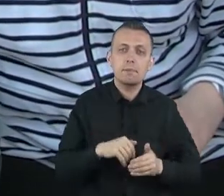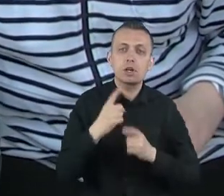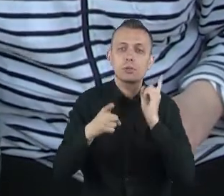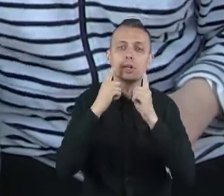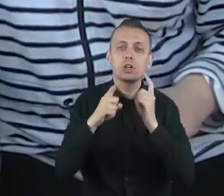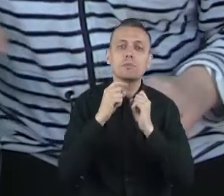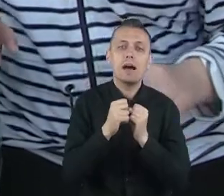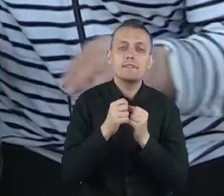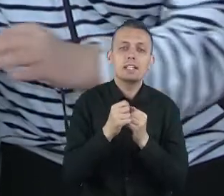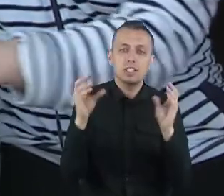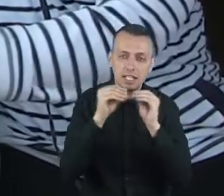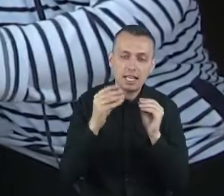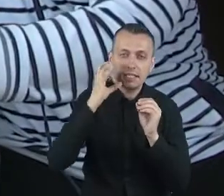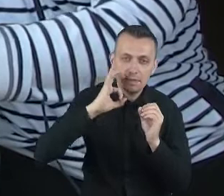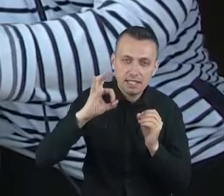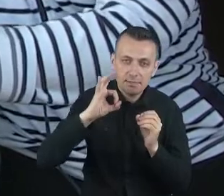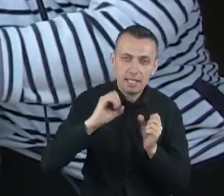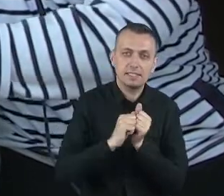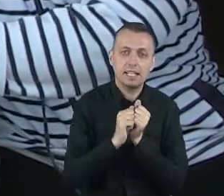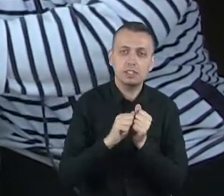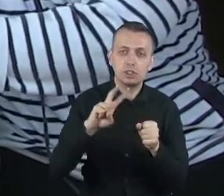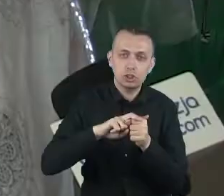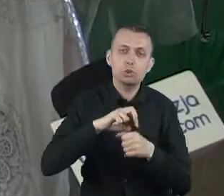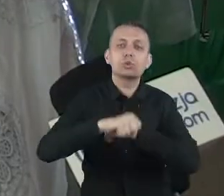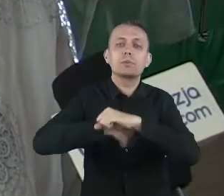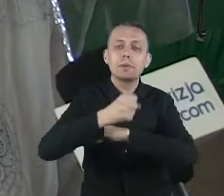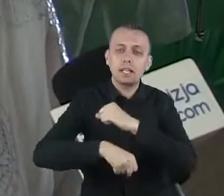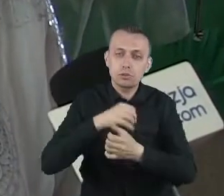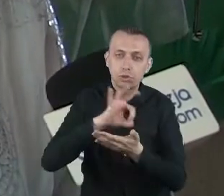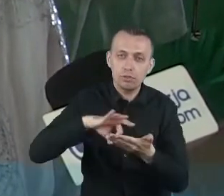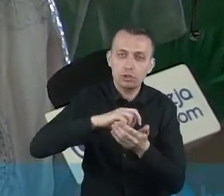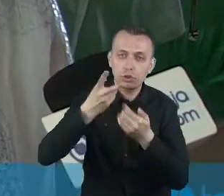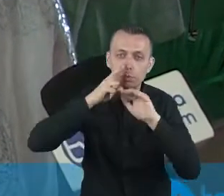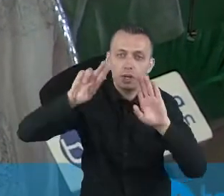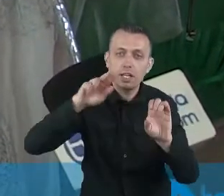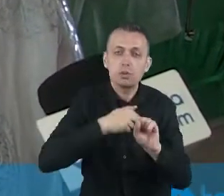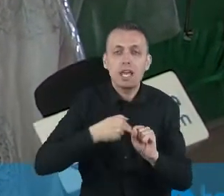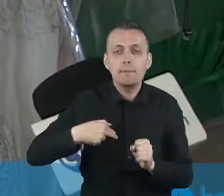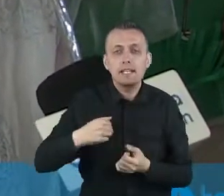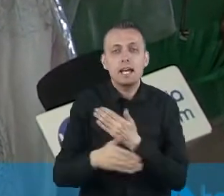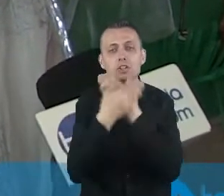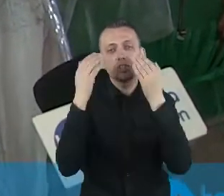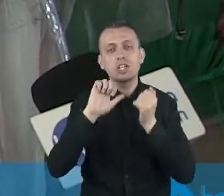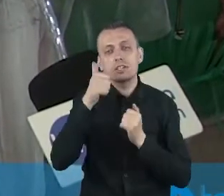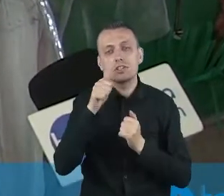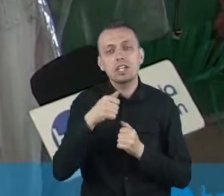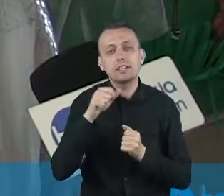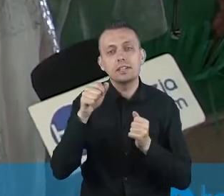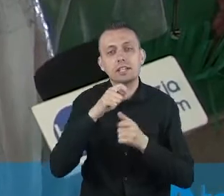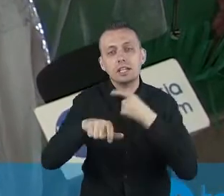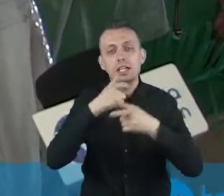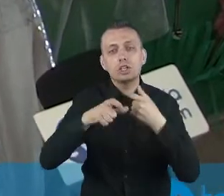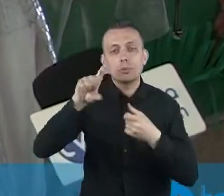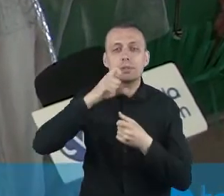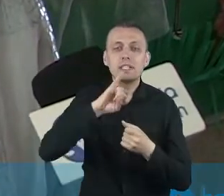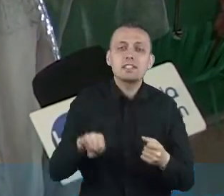w placówce i zobaczyć, jak w praktyce wygląda praca z wychowankami. Pokazujemy nasz dzień codzienny. Robimy to, co